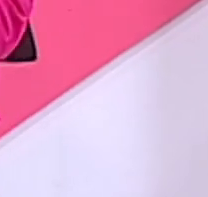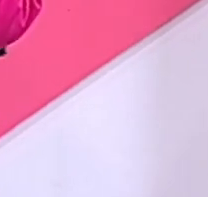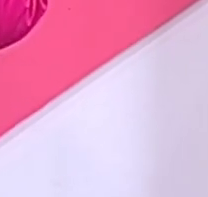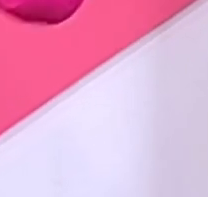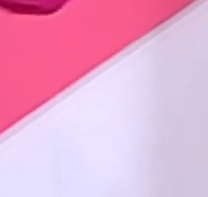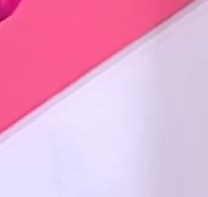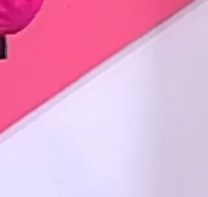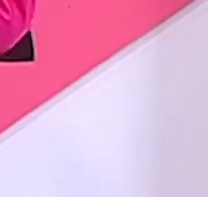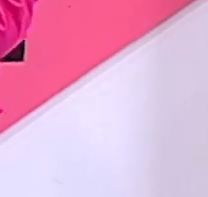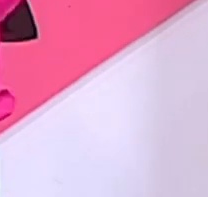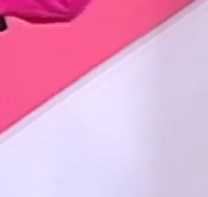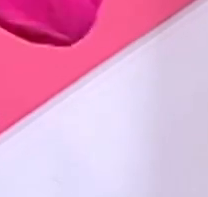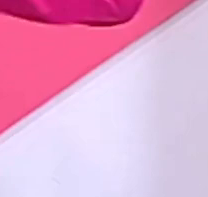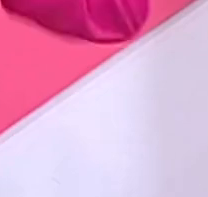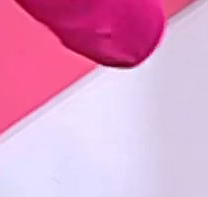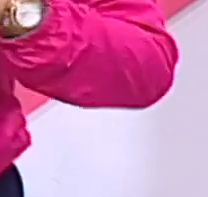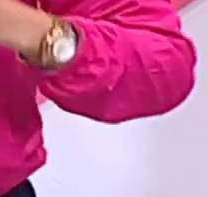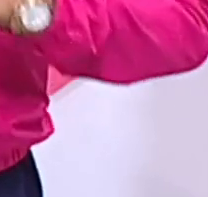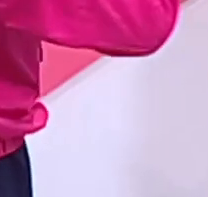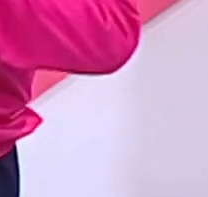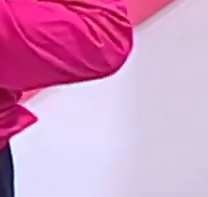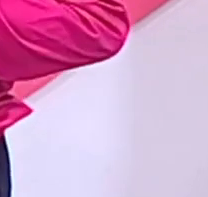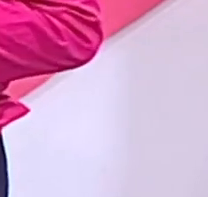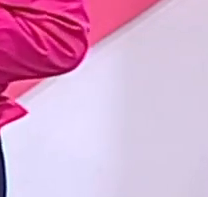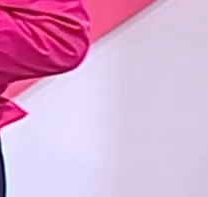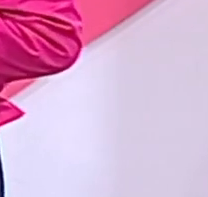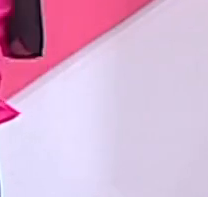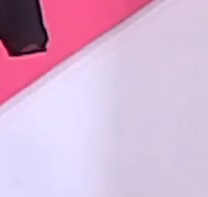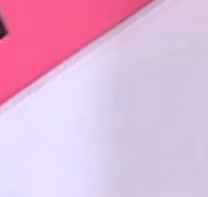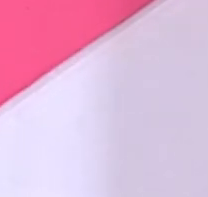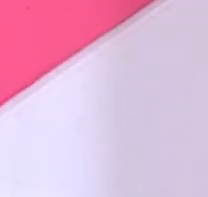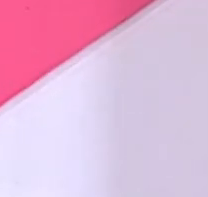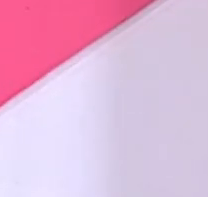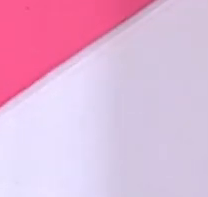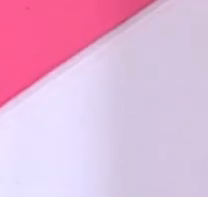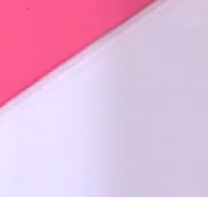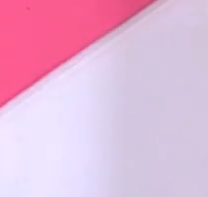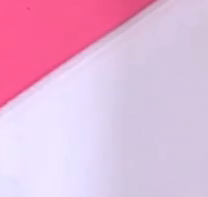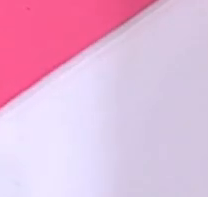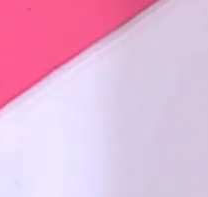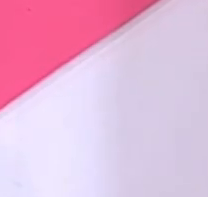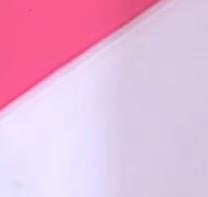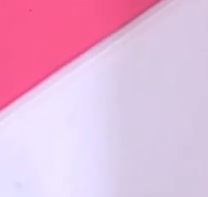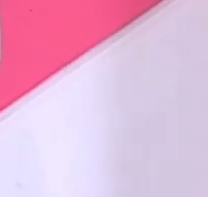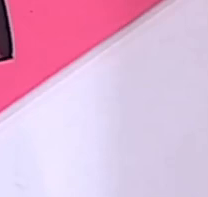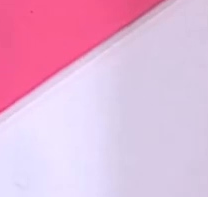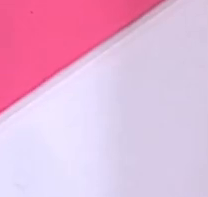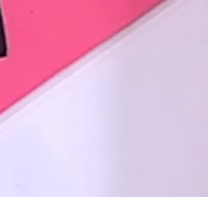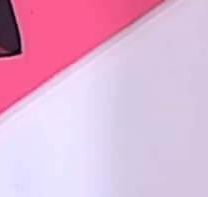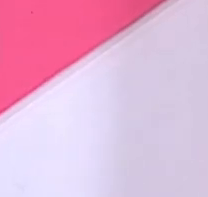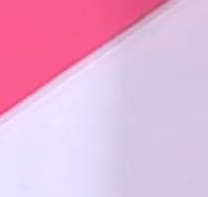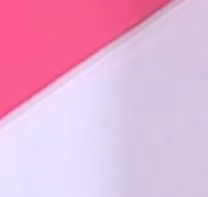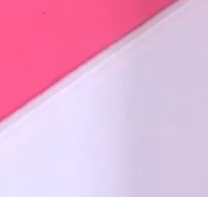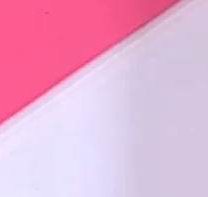daripada agak sesak nafas majas Ironi tadi mengobati gejala lebih baik sempat bawel